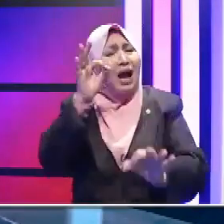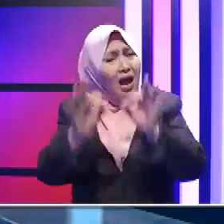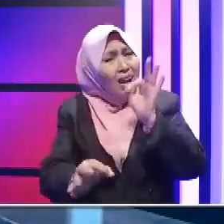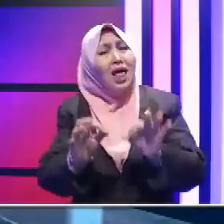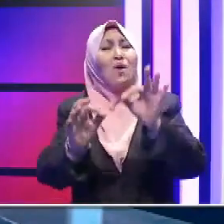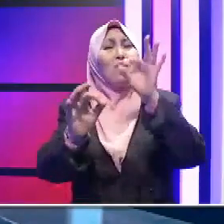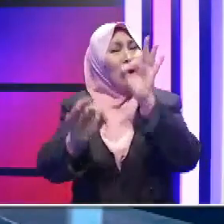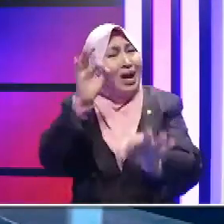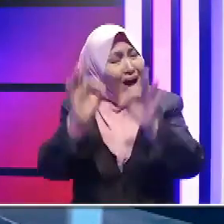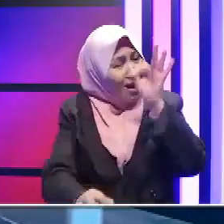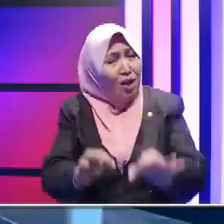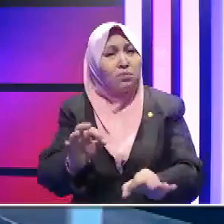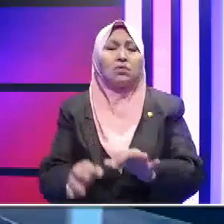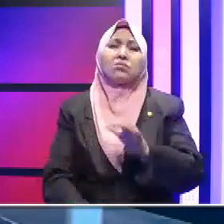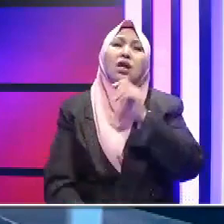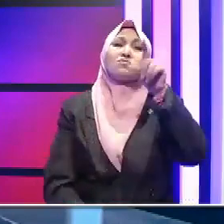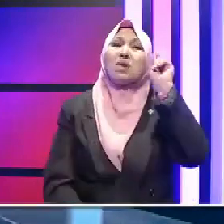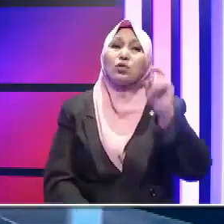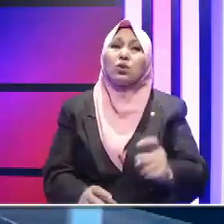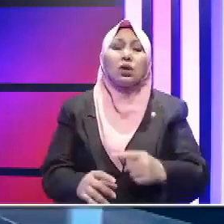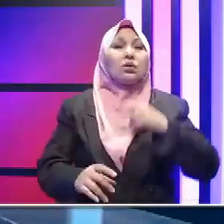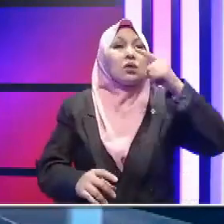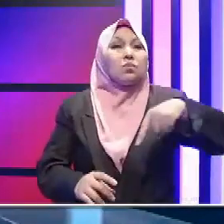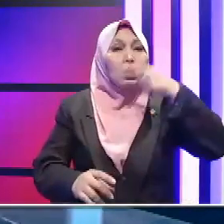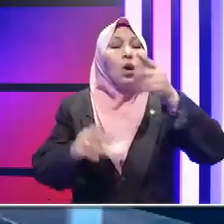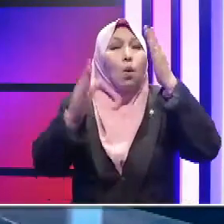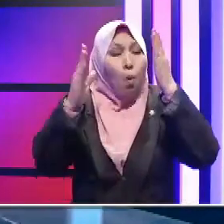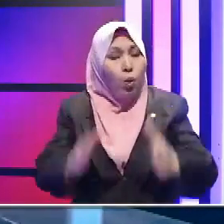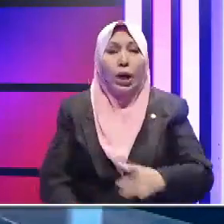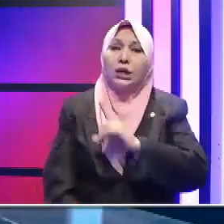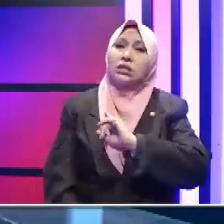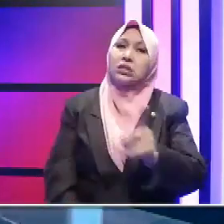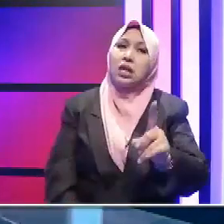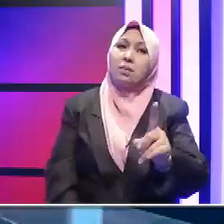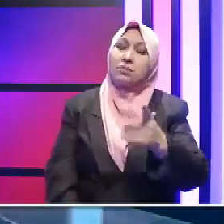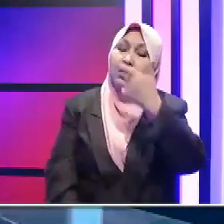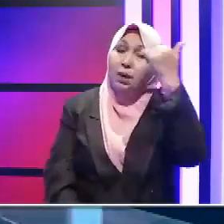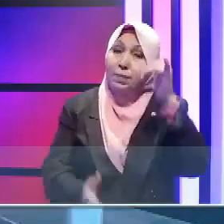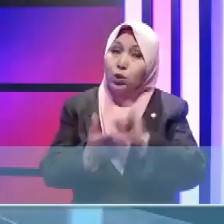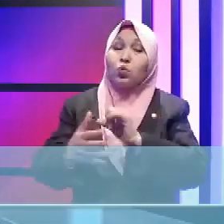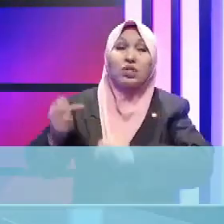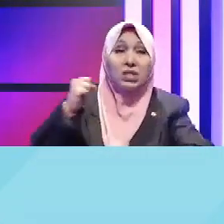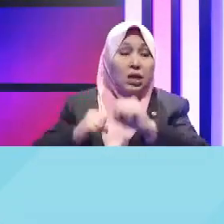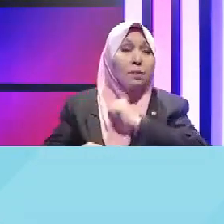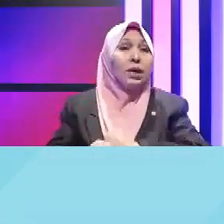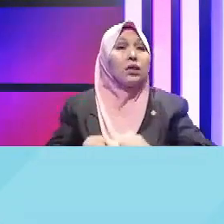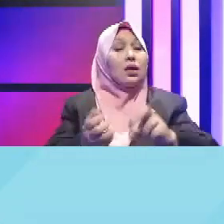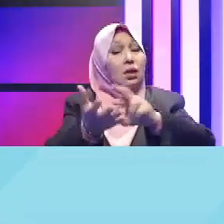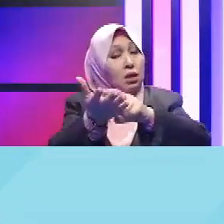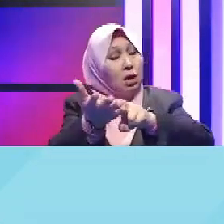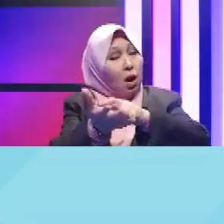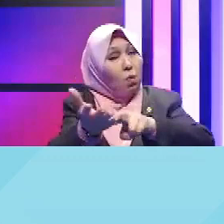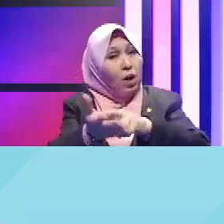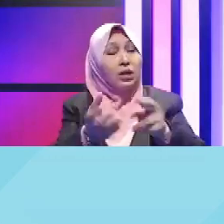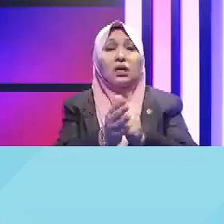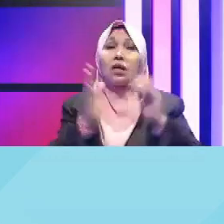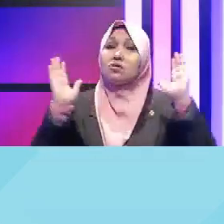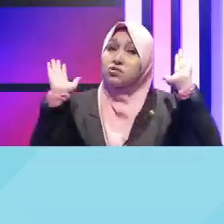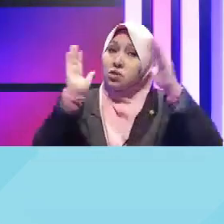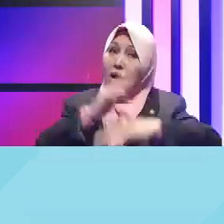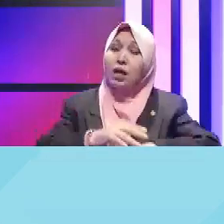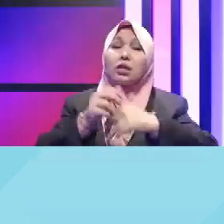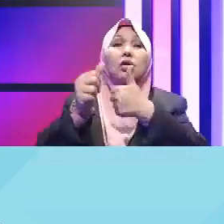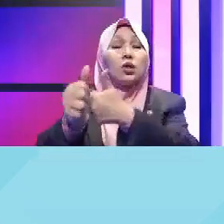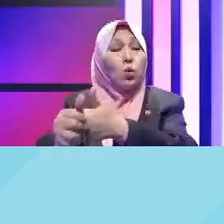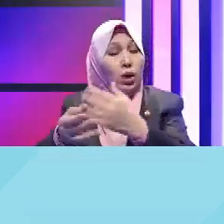arah perkataan tidak sepatu diungkapkan oleh orang mukmin sebagai itulah sikap ini dirawat dengan sholat menurut ayat